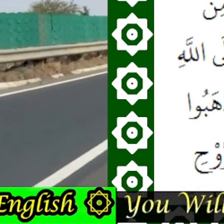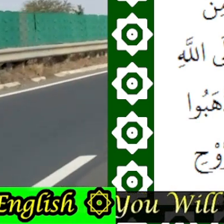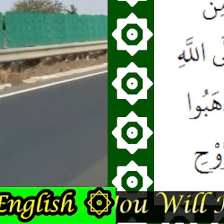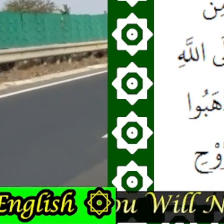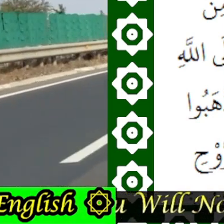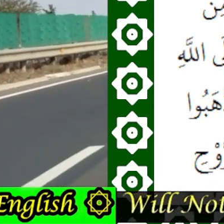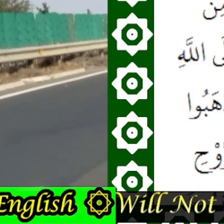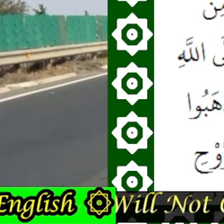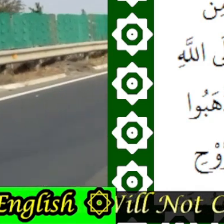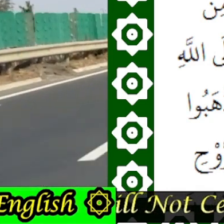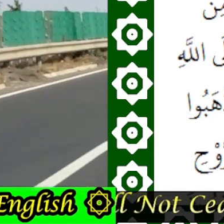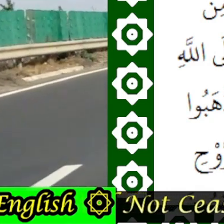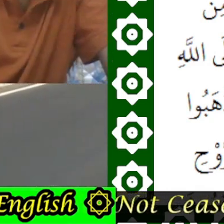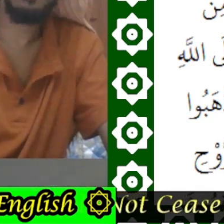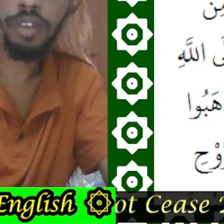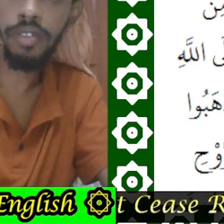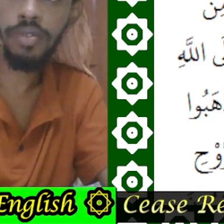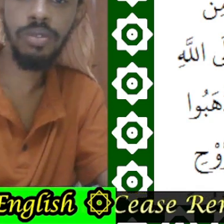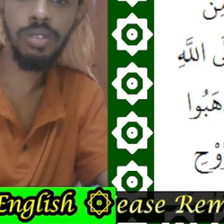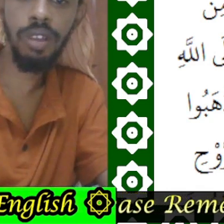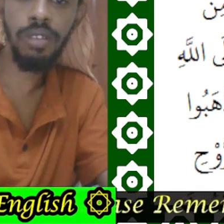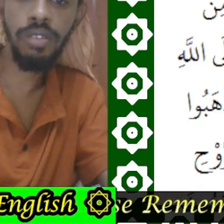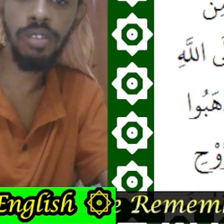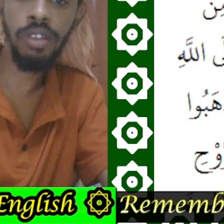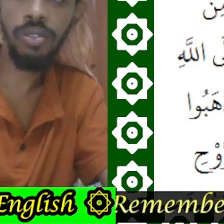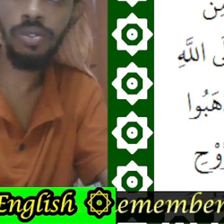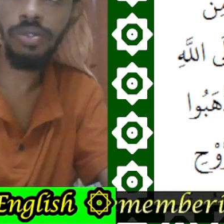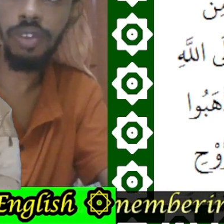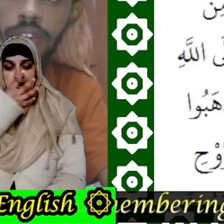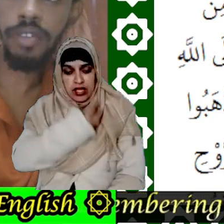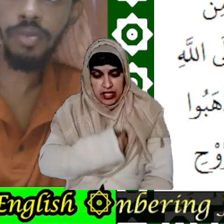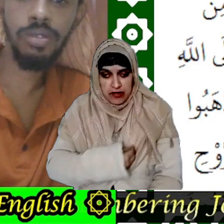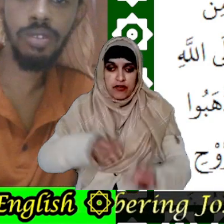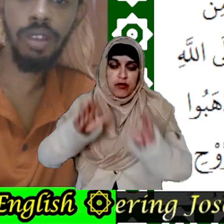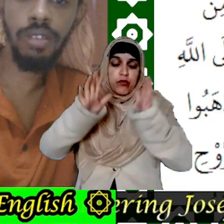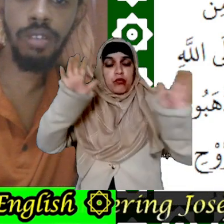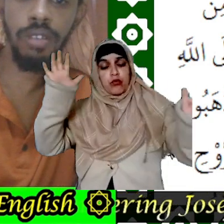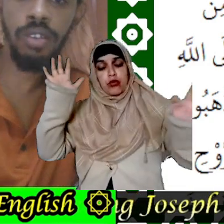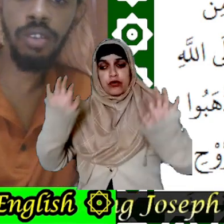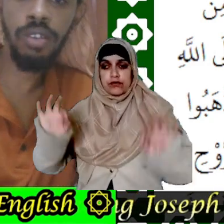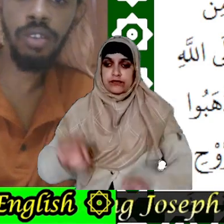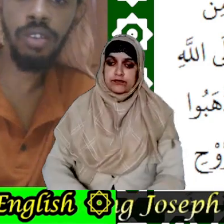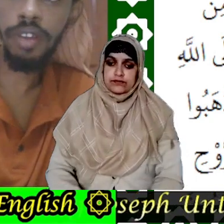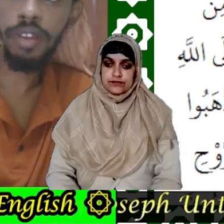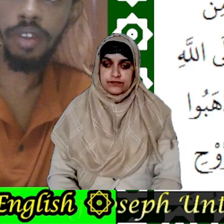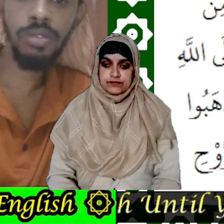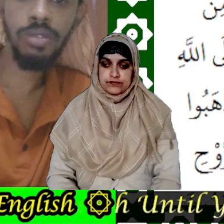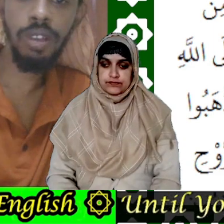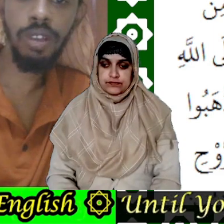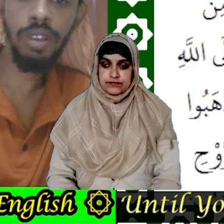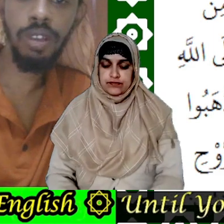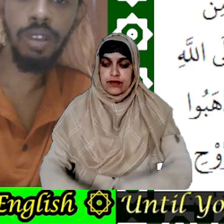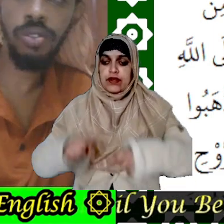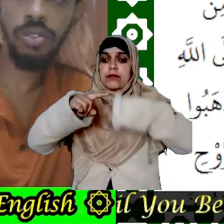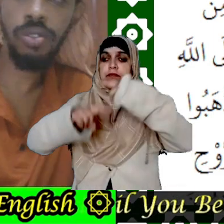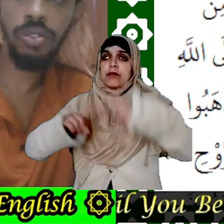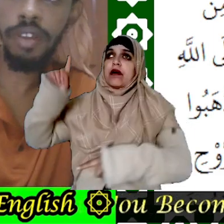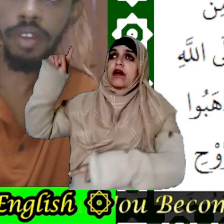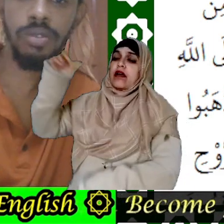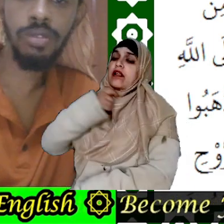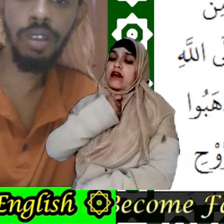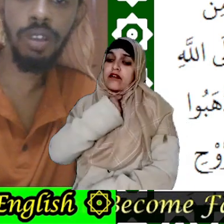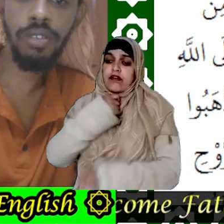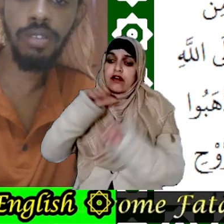ما لا تعلمون. أبكنا. قال يعقوب دوبا نجي إنما